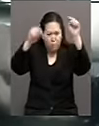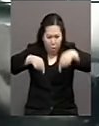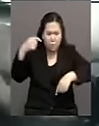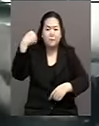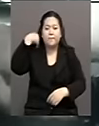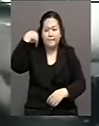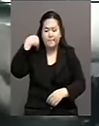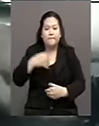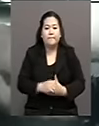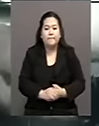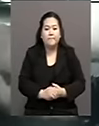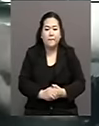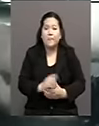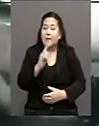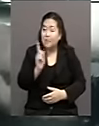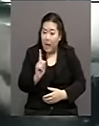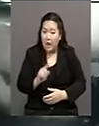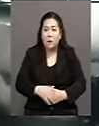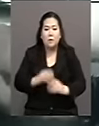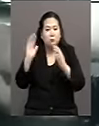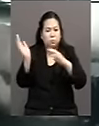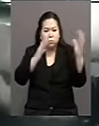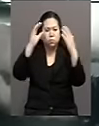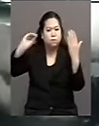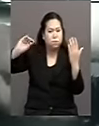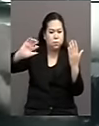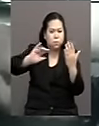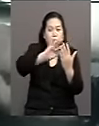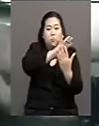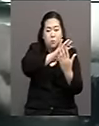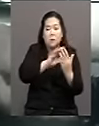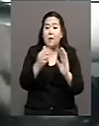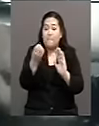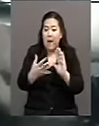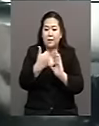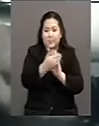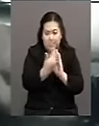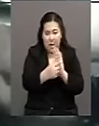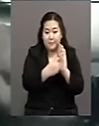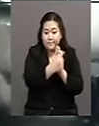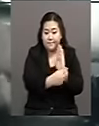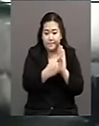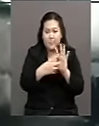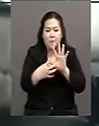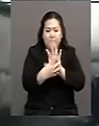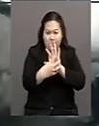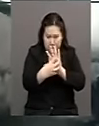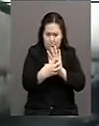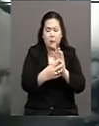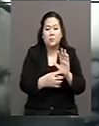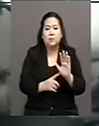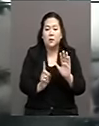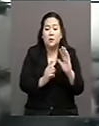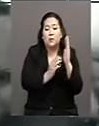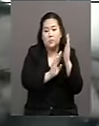มาด้วยเพราฉนั้นพื้นที่จะพัชผ่านคือบริเวณของพืนที่พากอศรรต่ล่างภากกลางรวมถพททาง